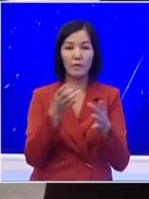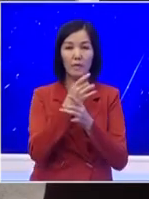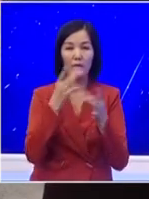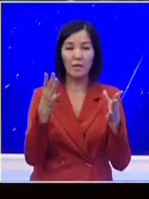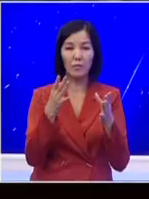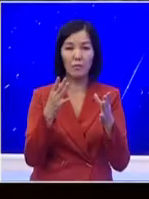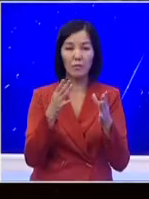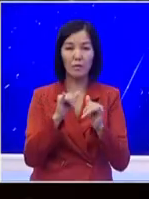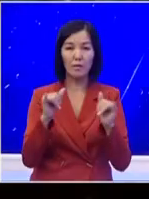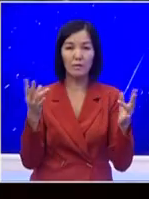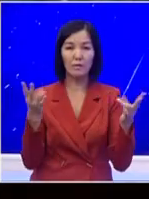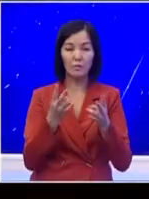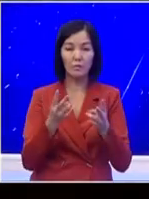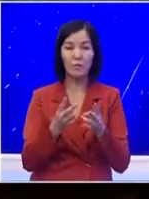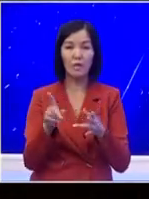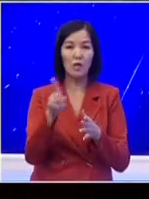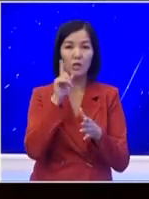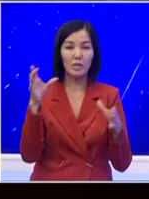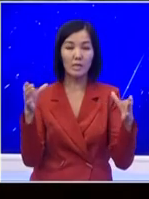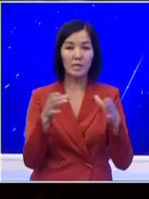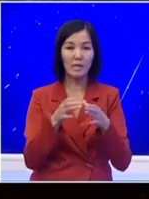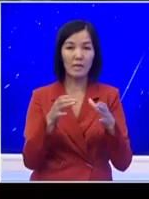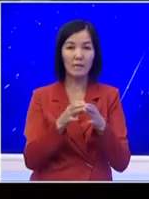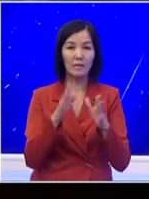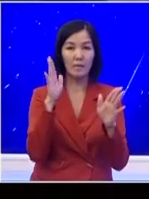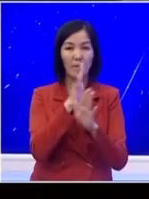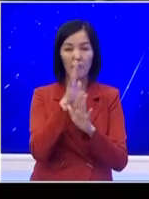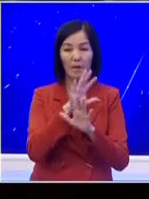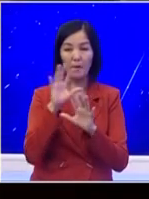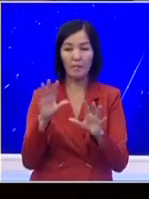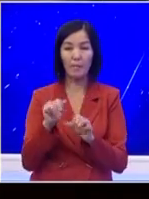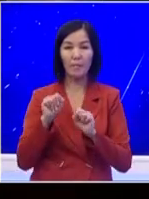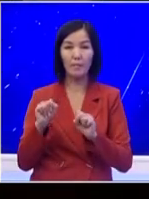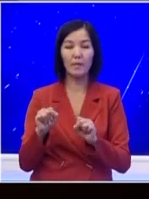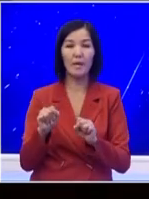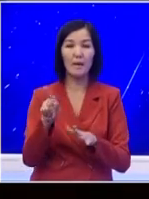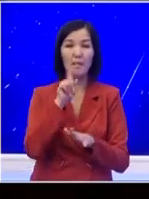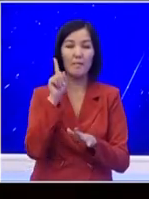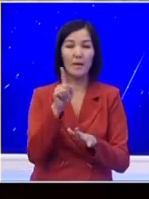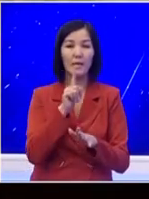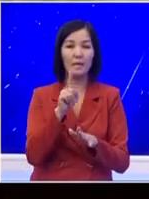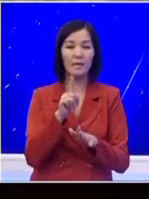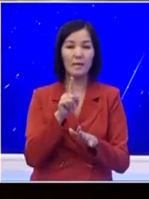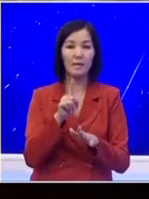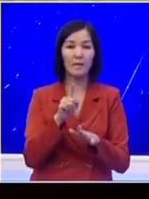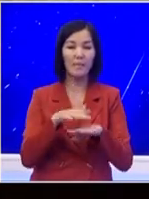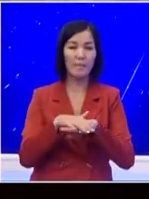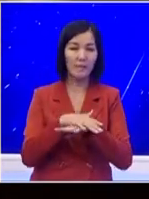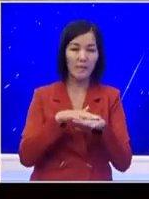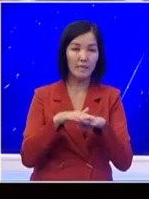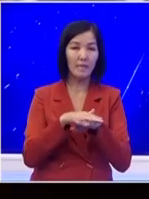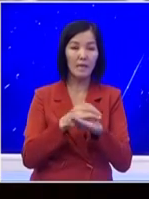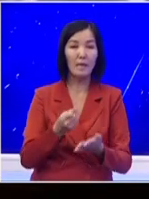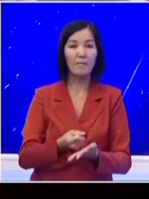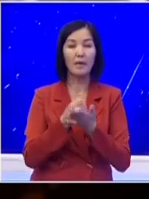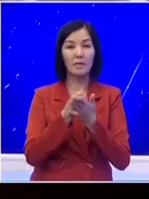населения. Жасыл-елевцы заботятся не только об окружающей среде. В поле зрения молодых бойцов также уязвимые категории населения.